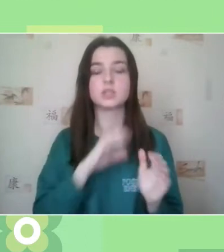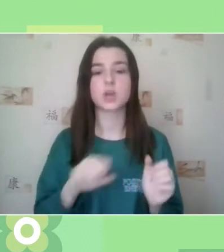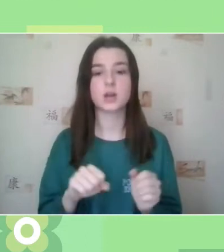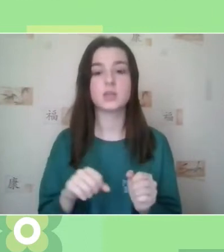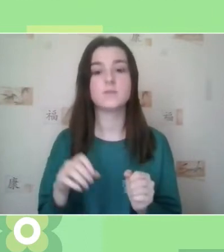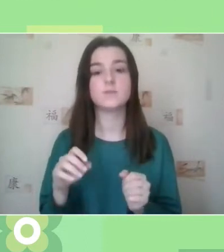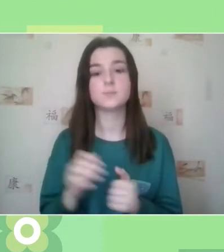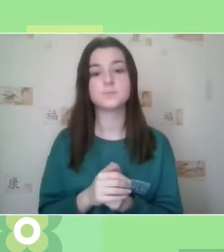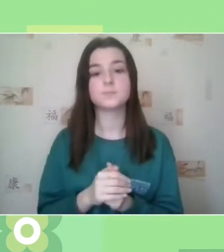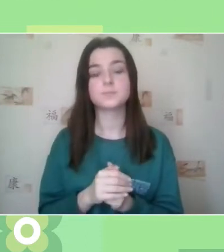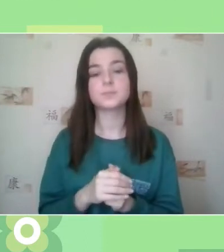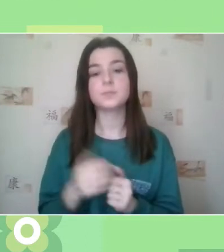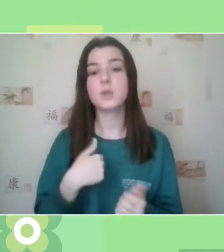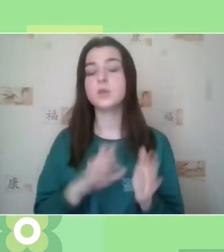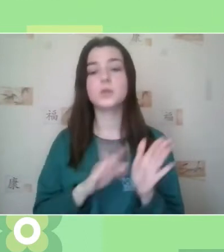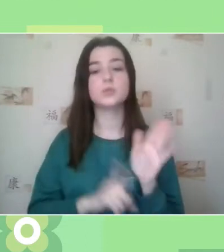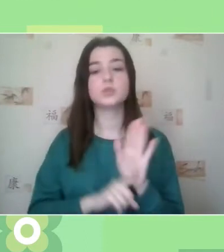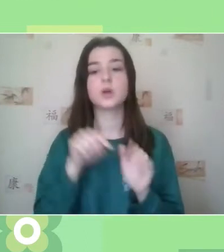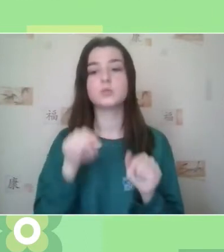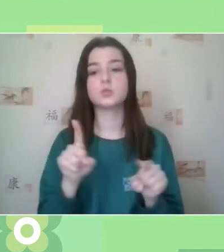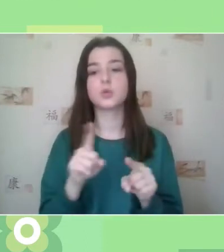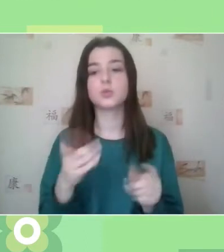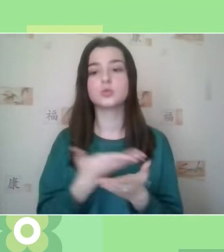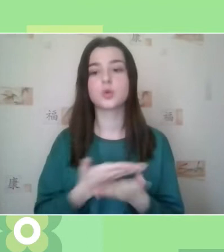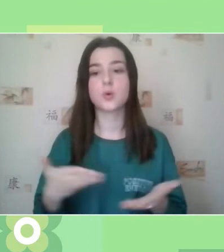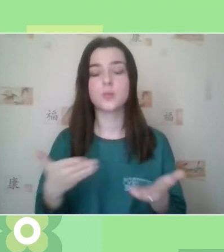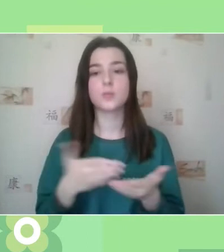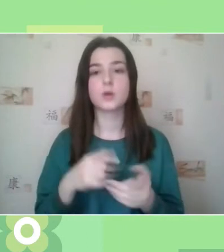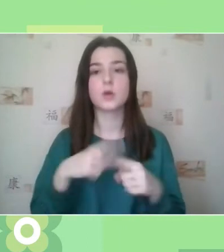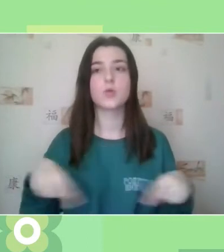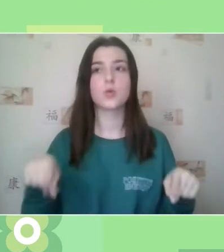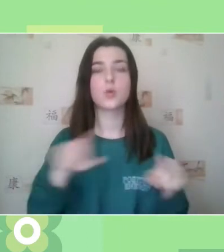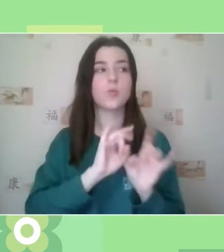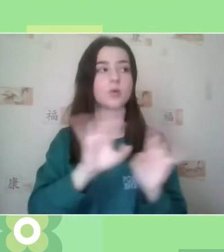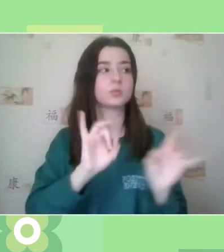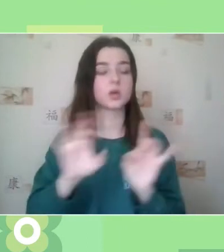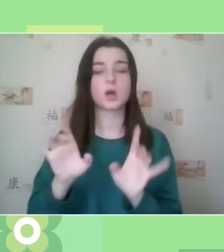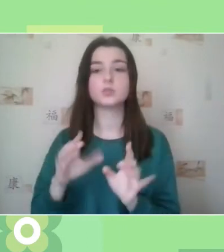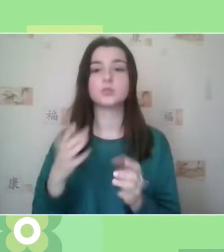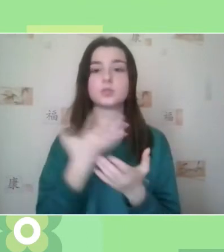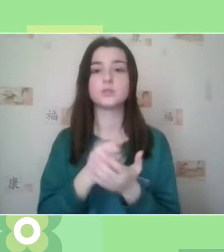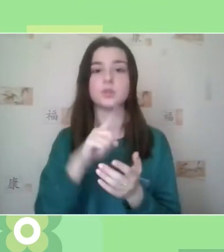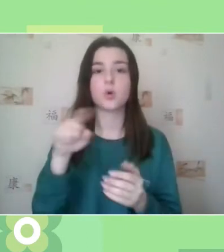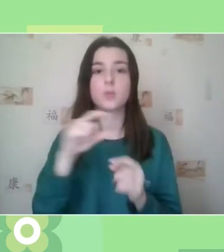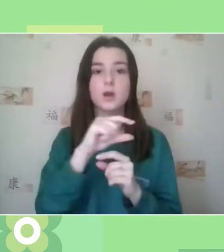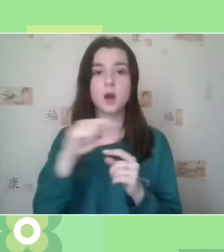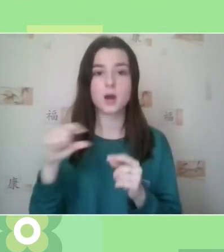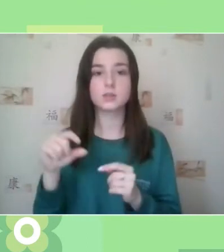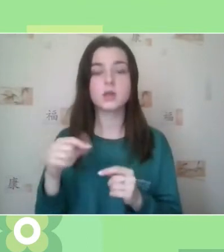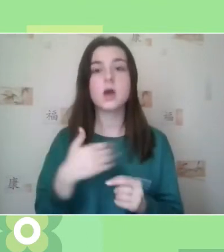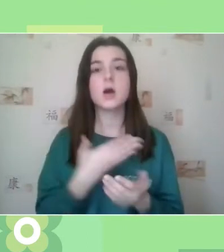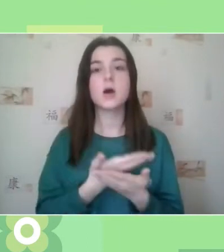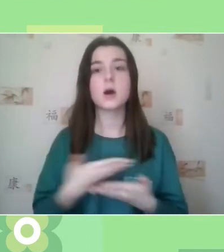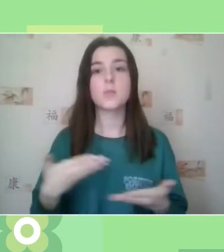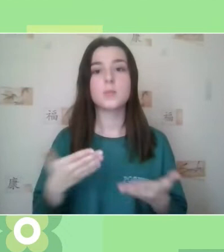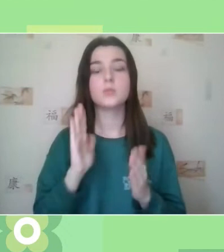вдало. Тобто ми не починаємо з того, що ми кругом розпощуємо номер картки. Ми починаємо з того, що звертаємося до свого банку і кажемо, ми на цю